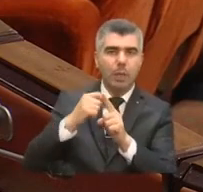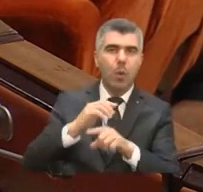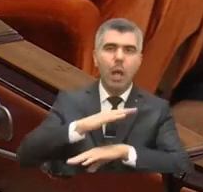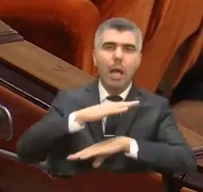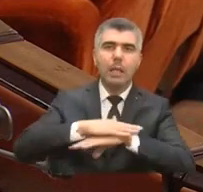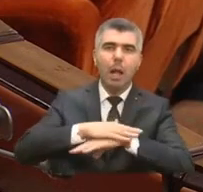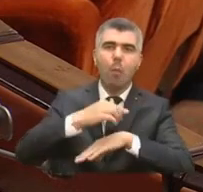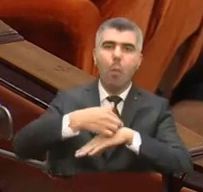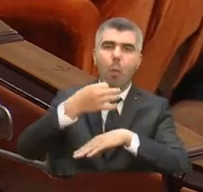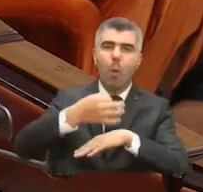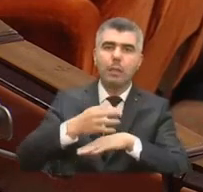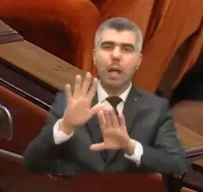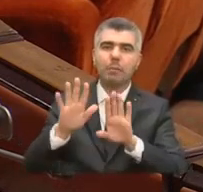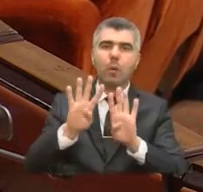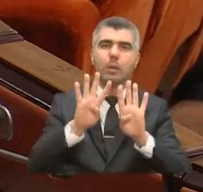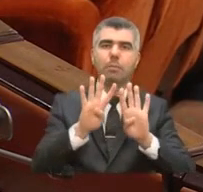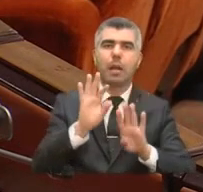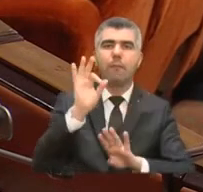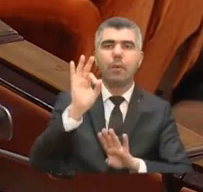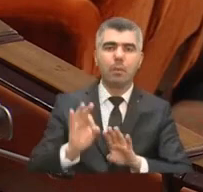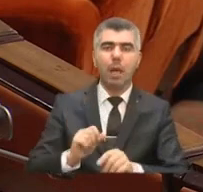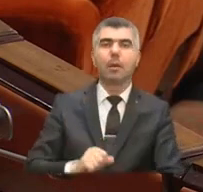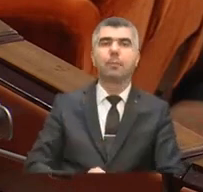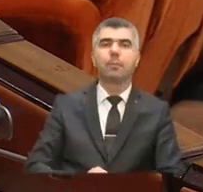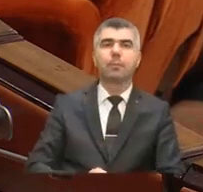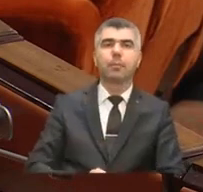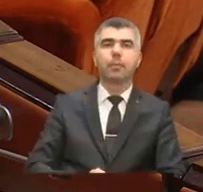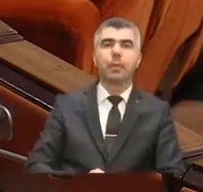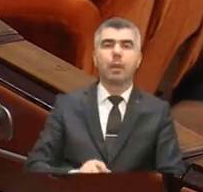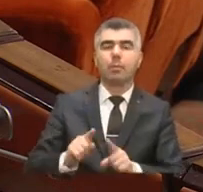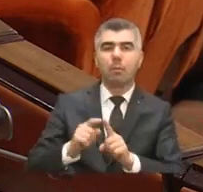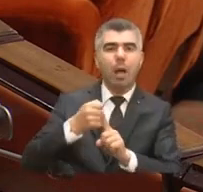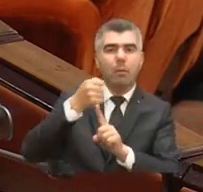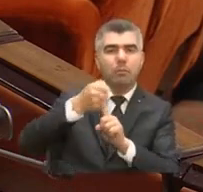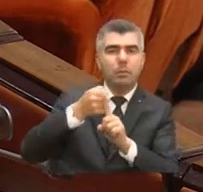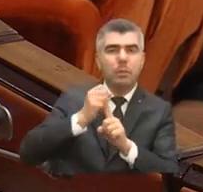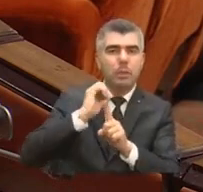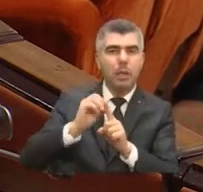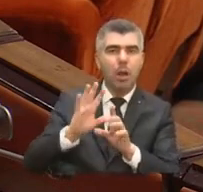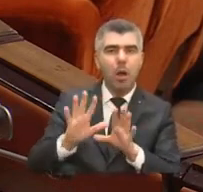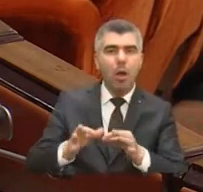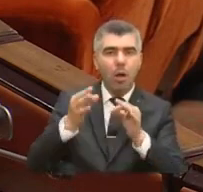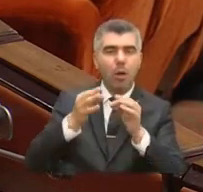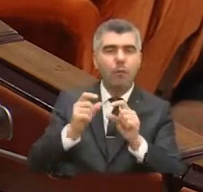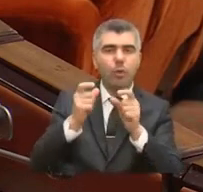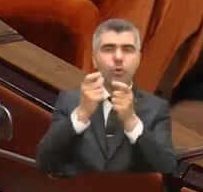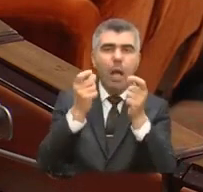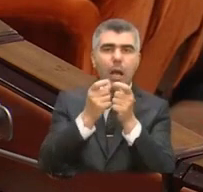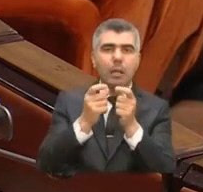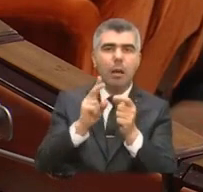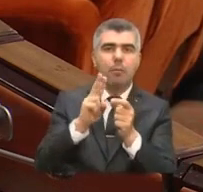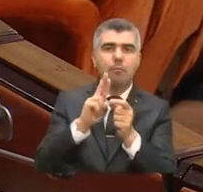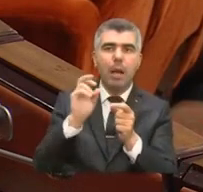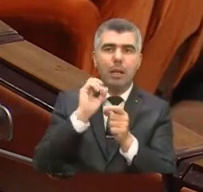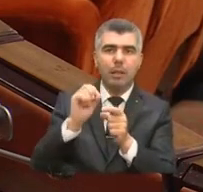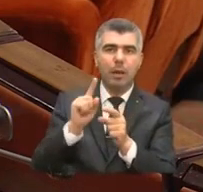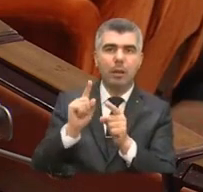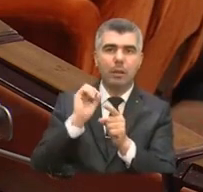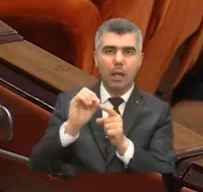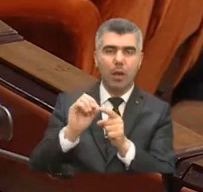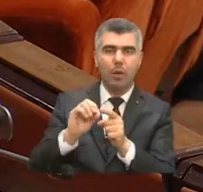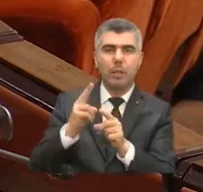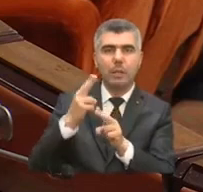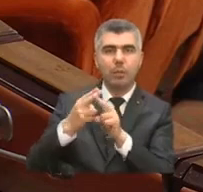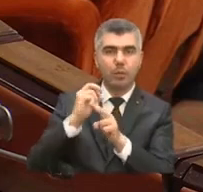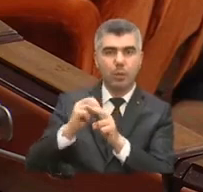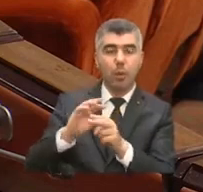حوالي 85%. وللتذكير وكتتويج لكل هذه المجهودات، أحرزت الخطوط الملكية المغربية سنة 2022 وللمرة التاسعة على